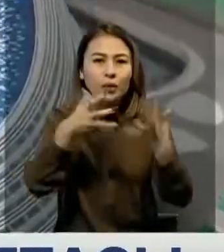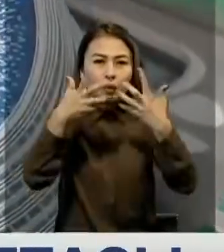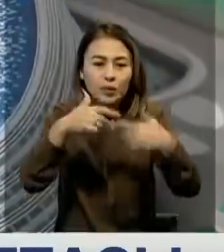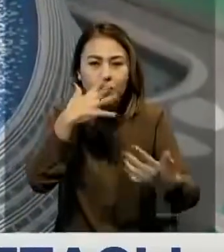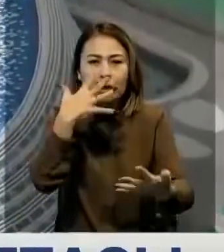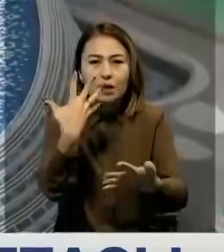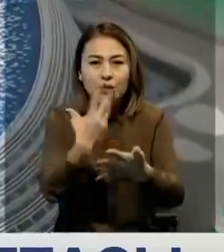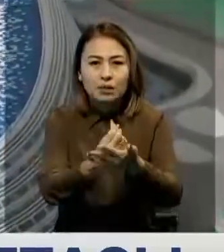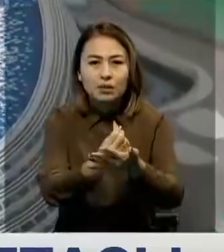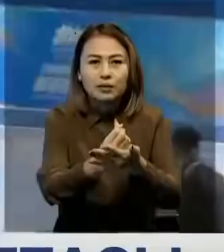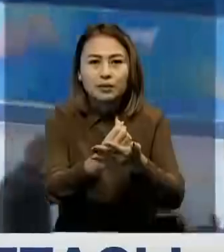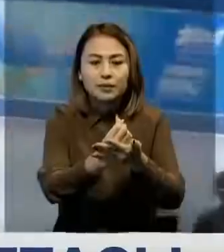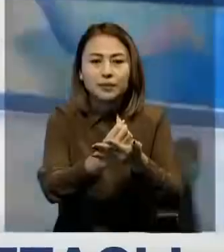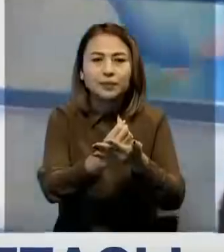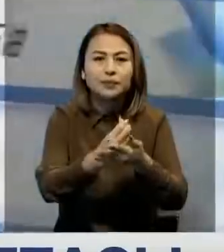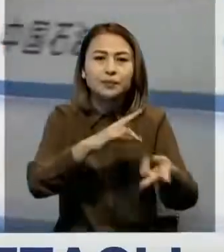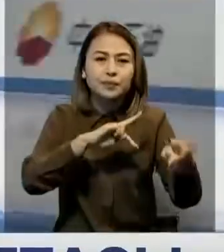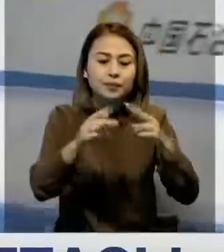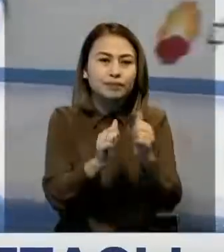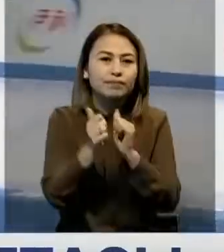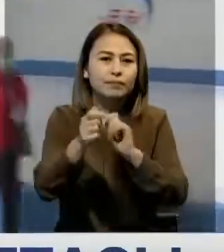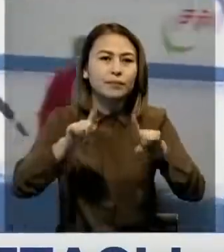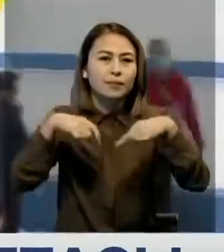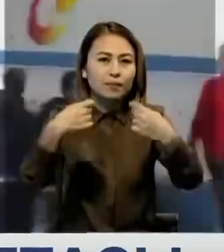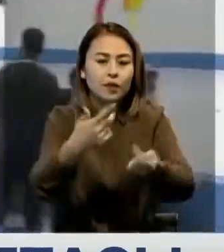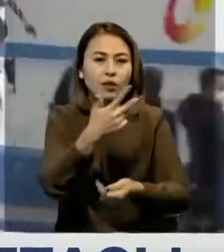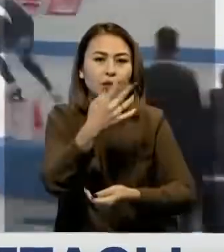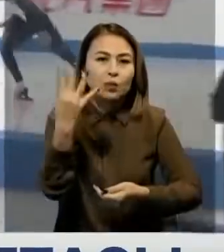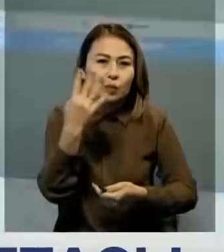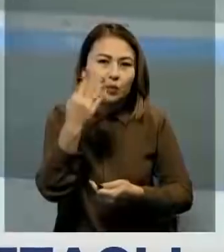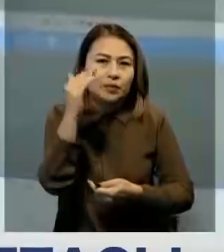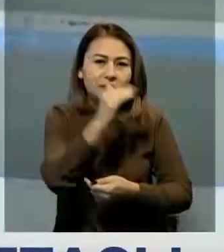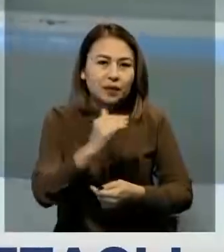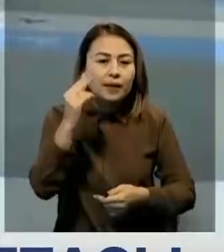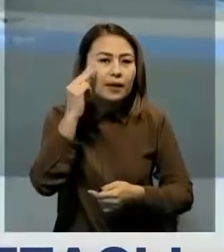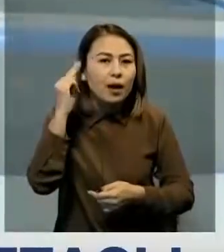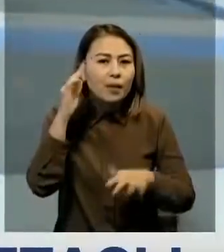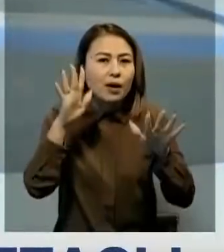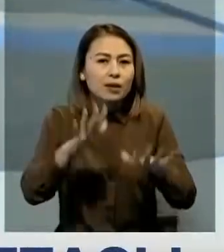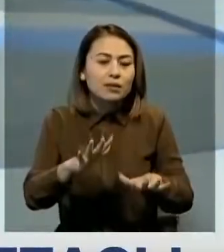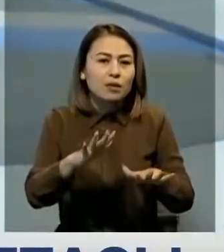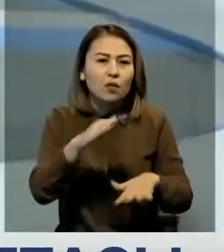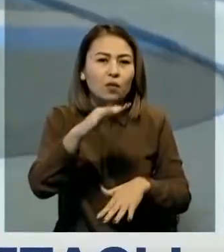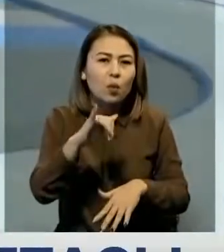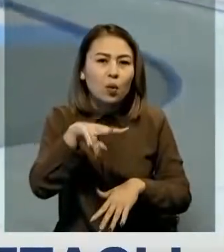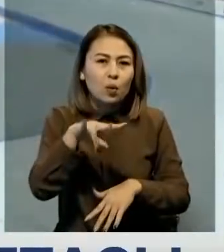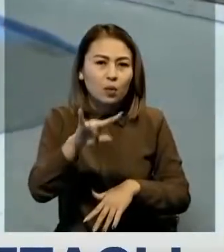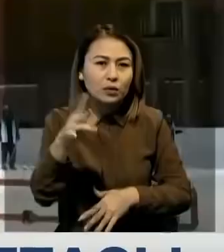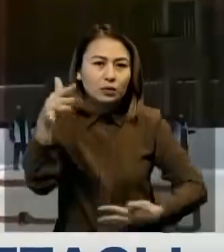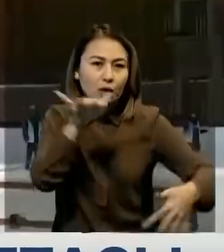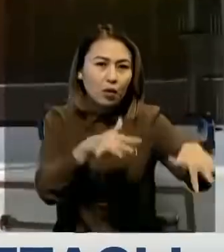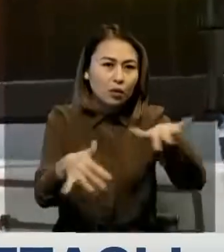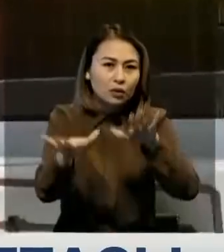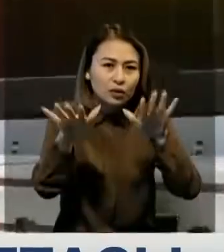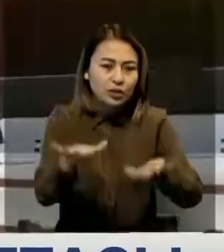Юндин өзенінің астында отты алмастырады. 3-4 ақпанда алау Ұлы Қытай қабырғасында Фулун тау шаңғысы